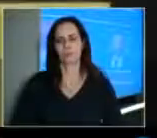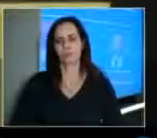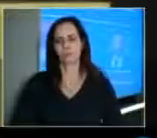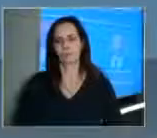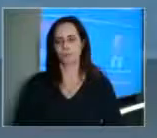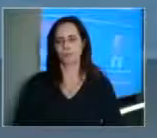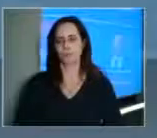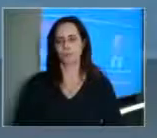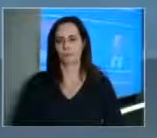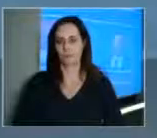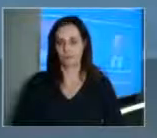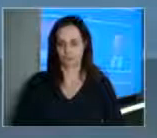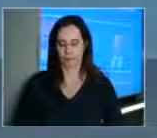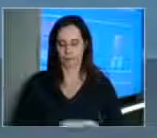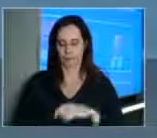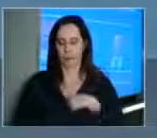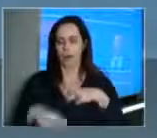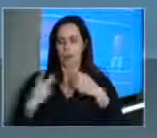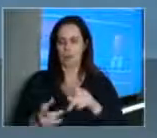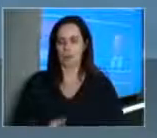תודה לכם. טוב, אבל אני חוזרת אליך, כי